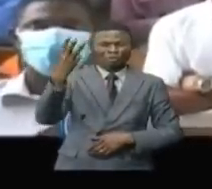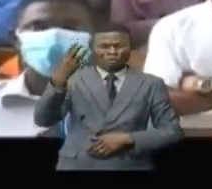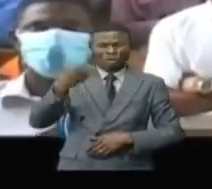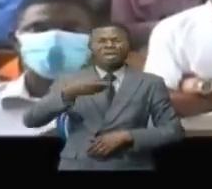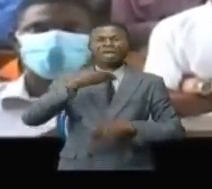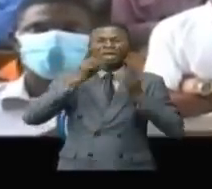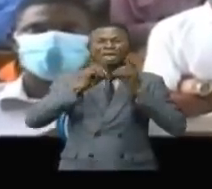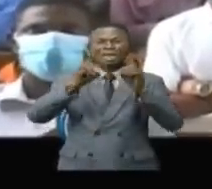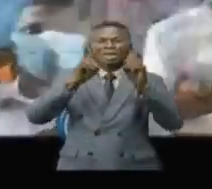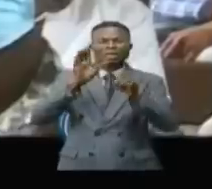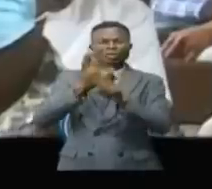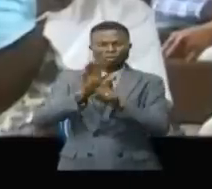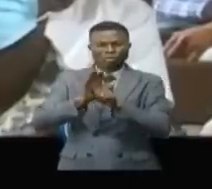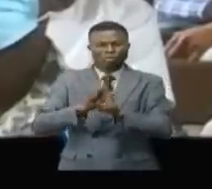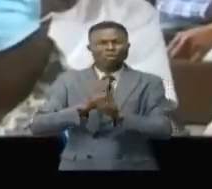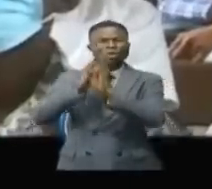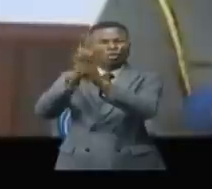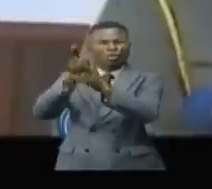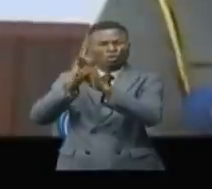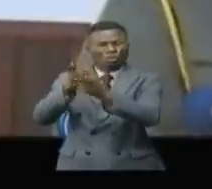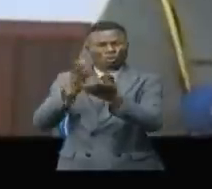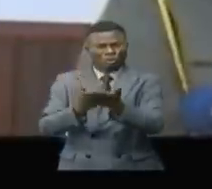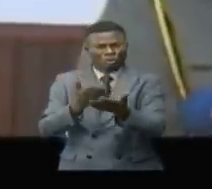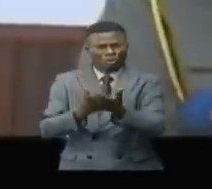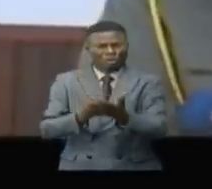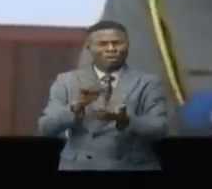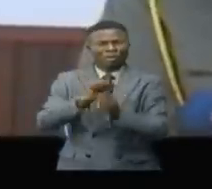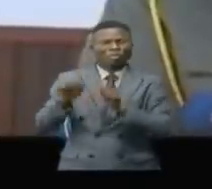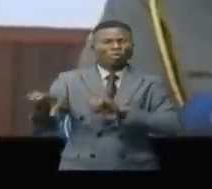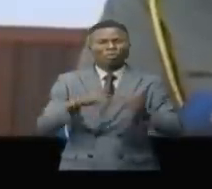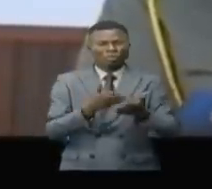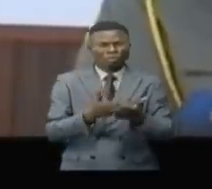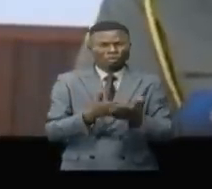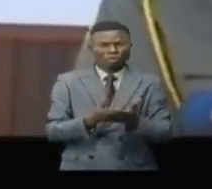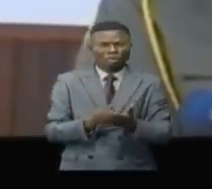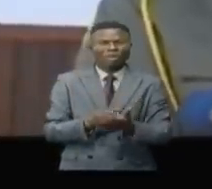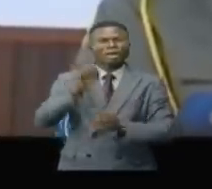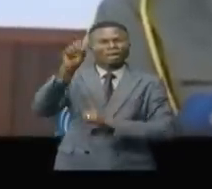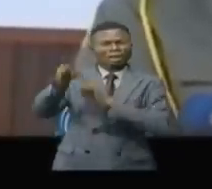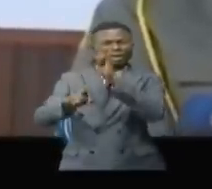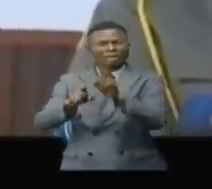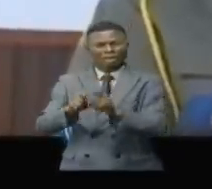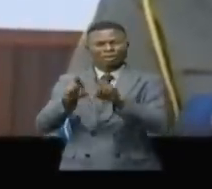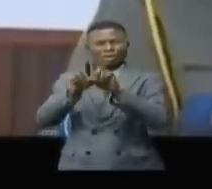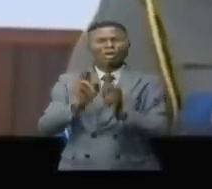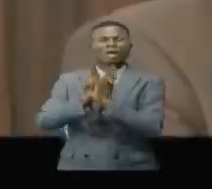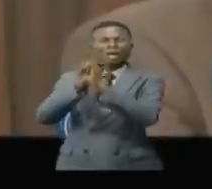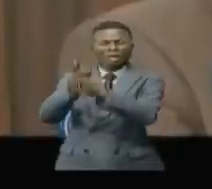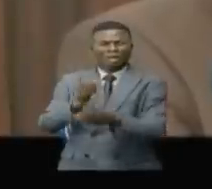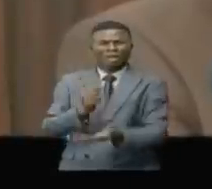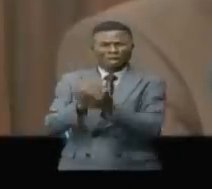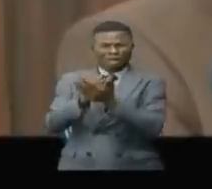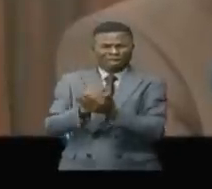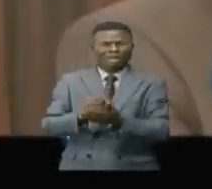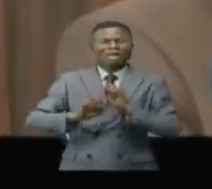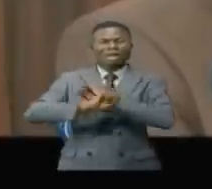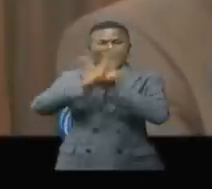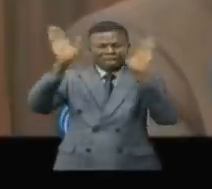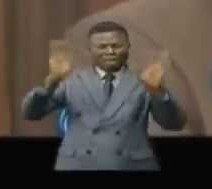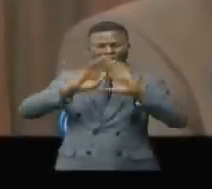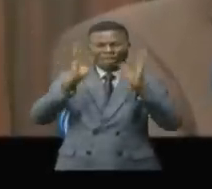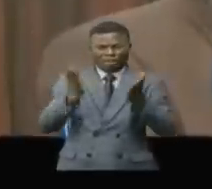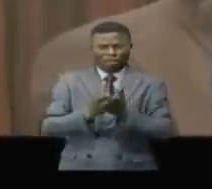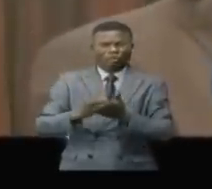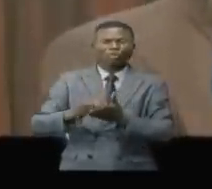prononcées et des exposés présentés pour la circonstance. Le jeu de questions-réponses a servi d'éclairer la lanterne